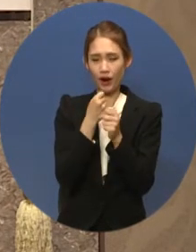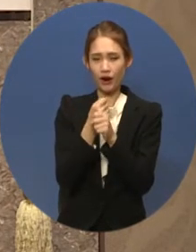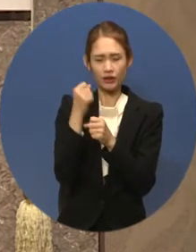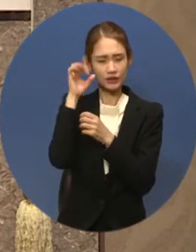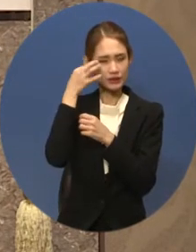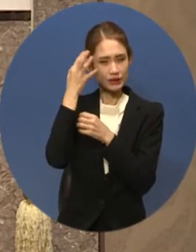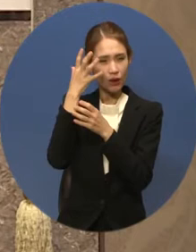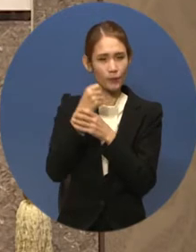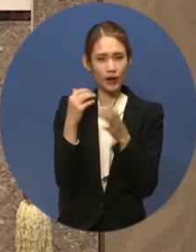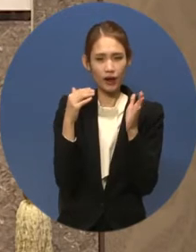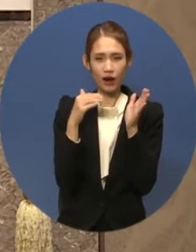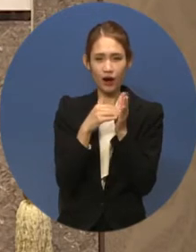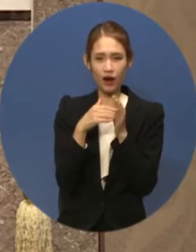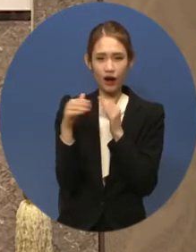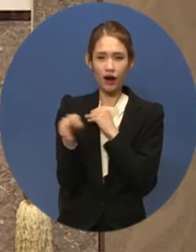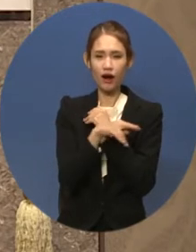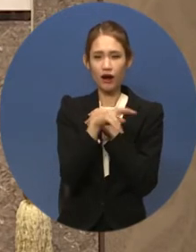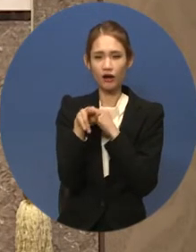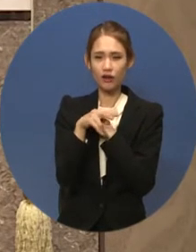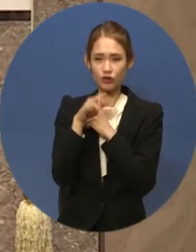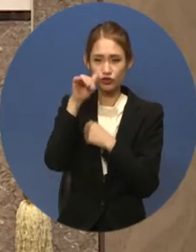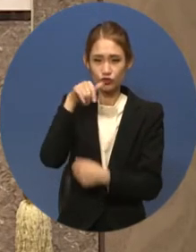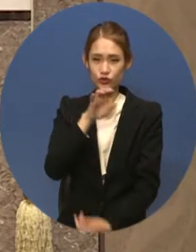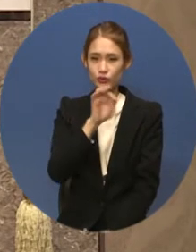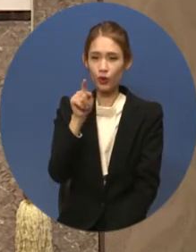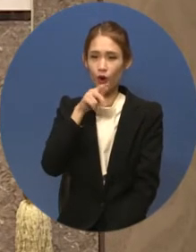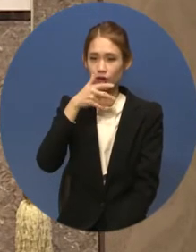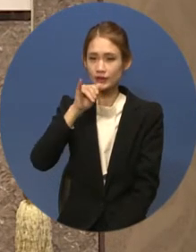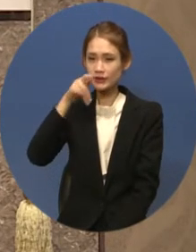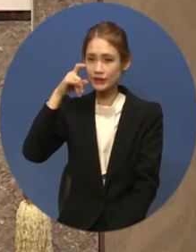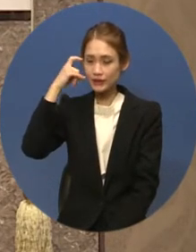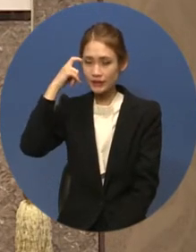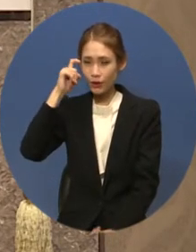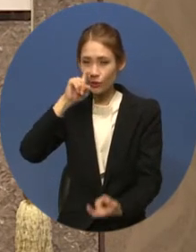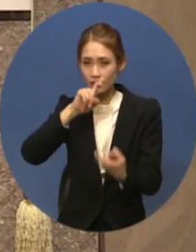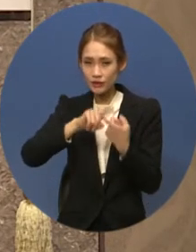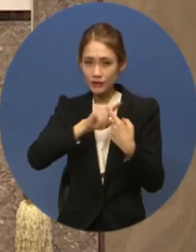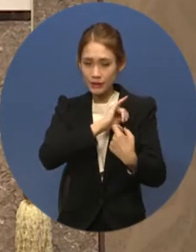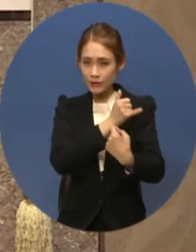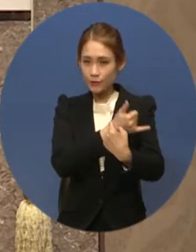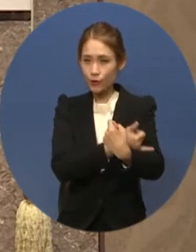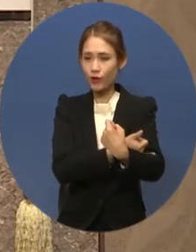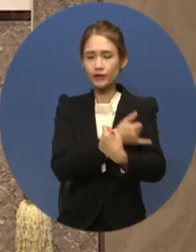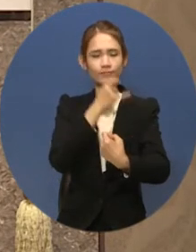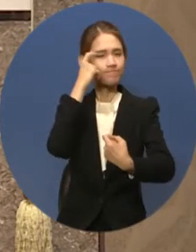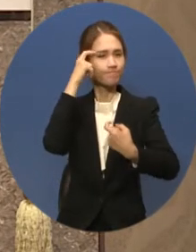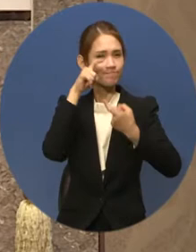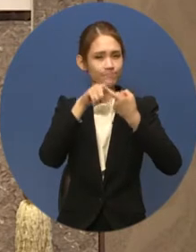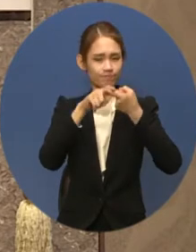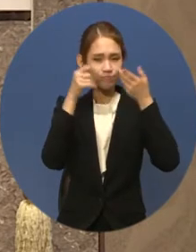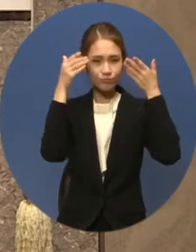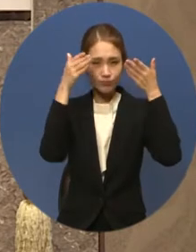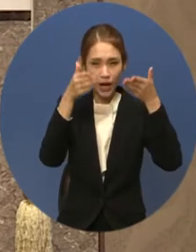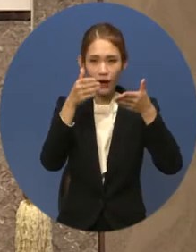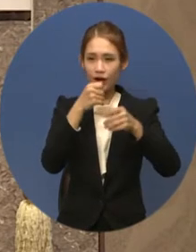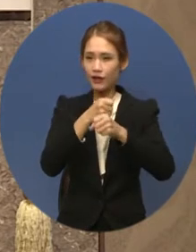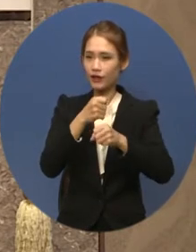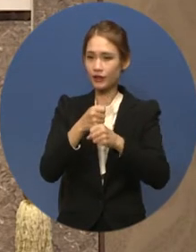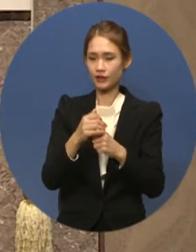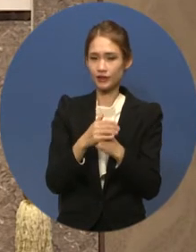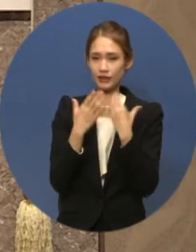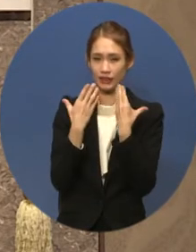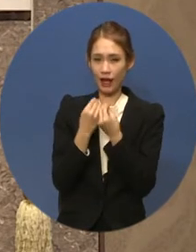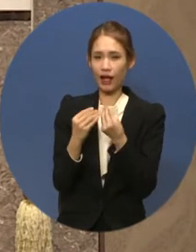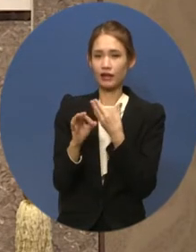보온 요양원에 는 저희가 휴머니티 관 점 인권 관점을 철저하게 반영했습니다 그게 어떤 내용이 냐 면 예를